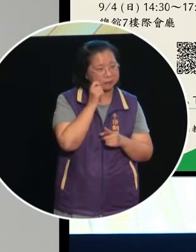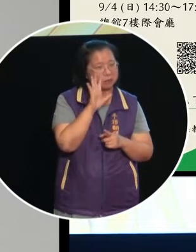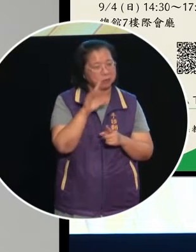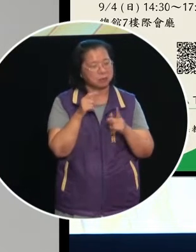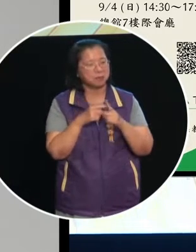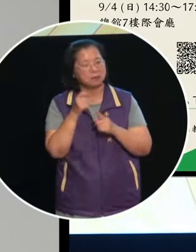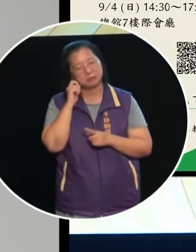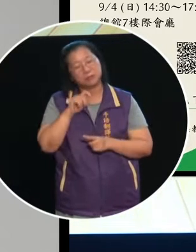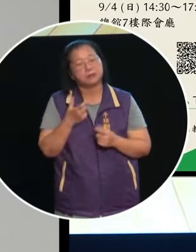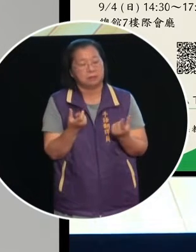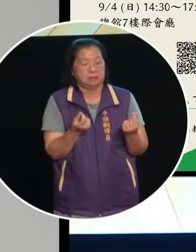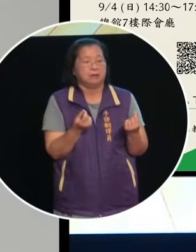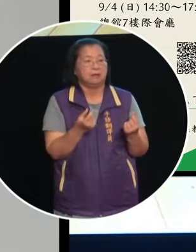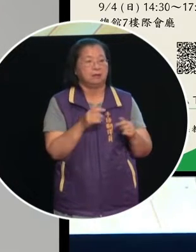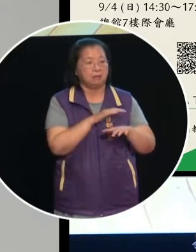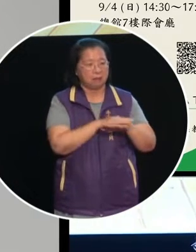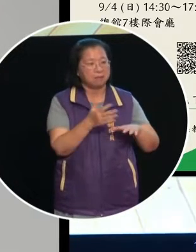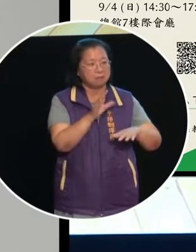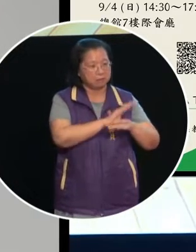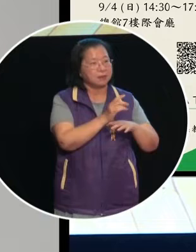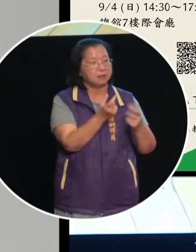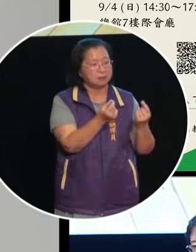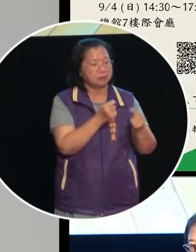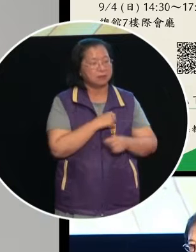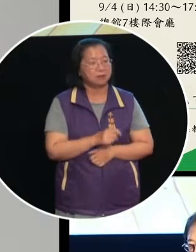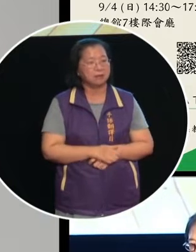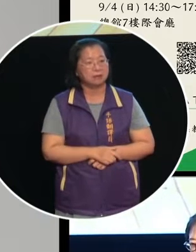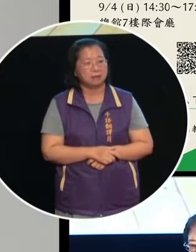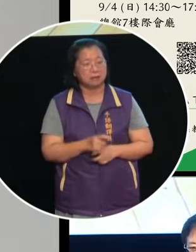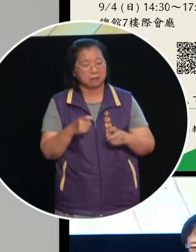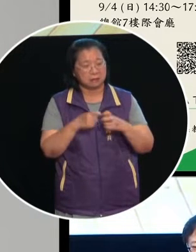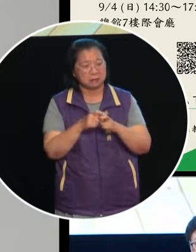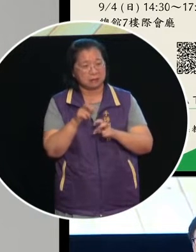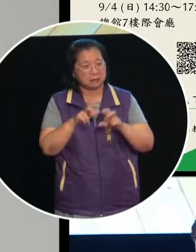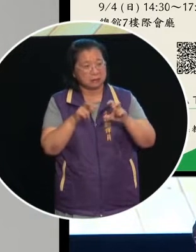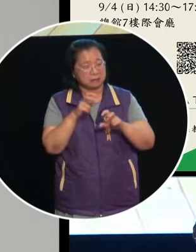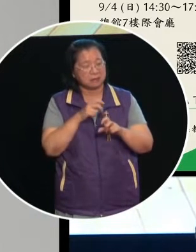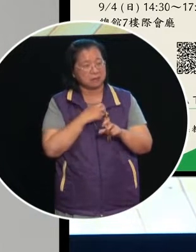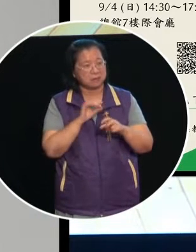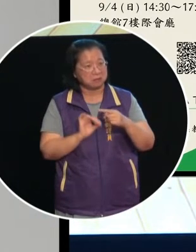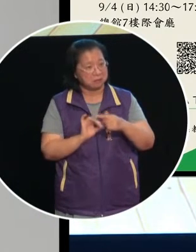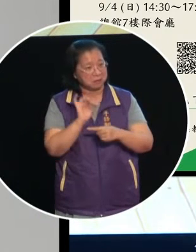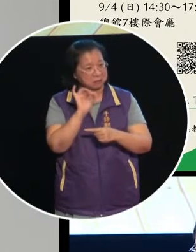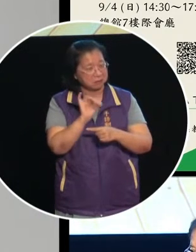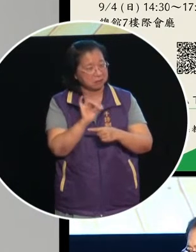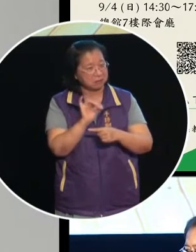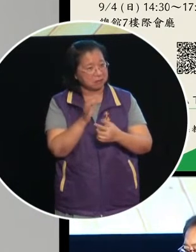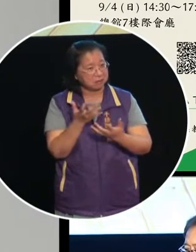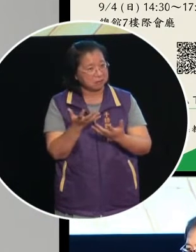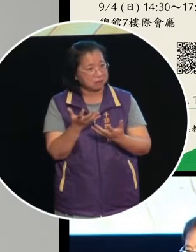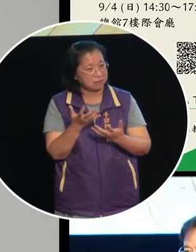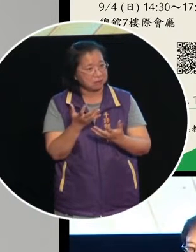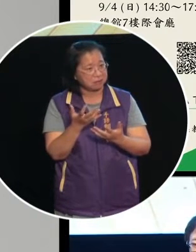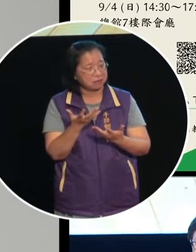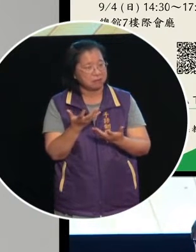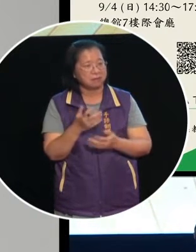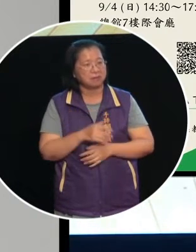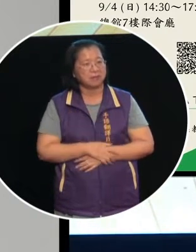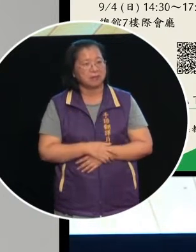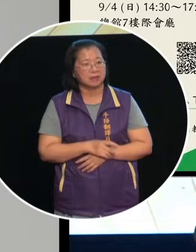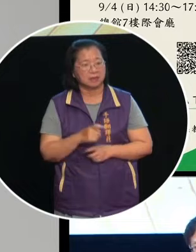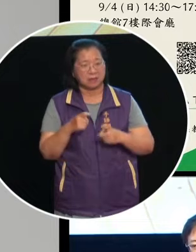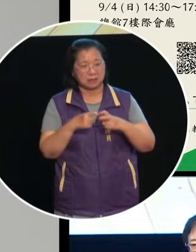倍先生也是一样，不过李登辉先生在日本有100%的支持，因为我们只看到李登辉先